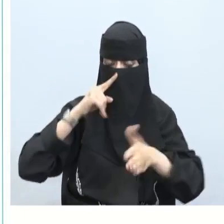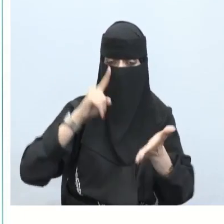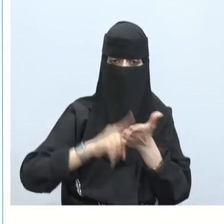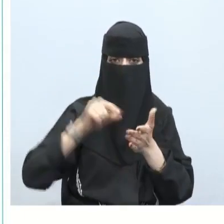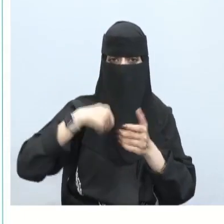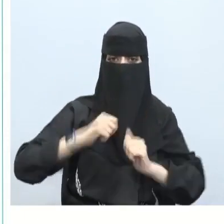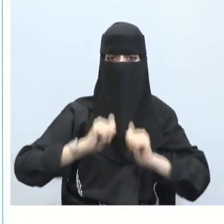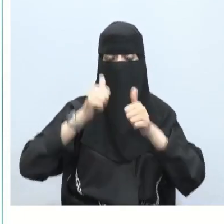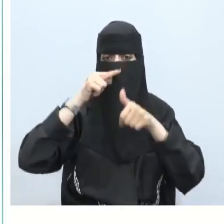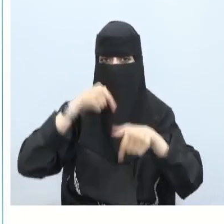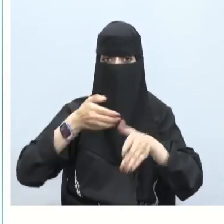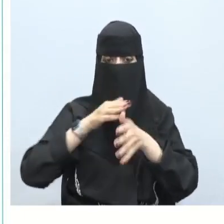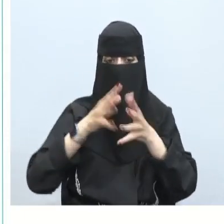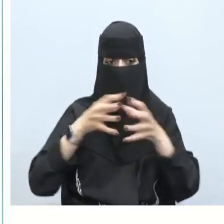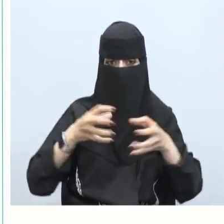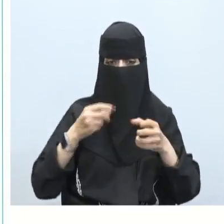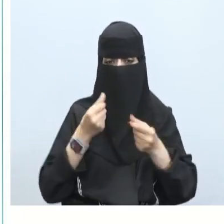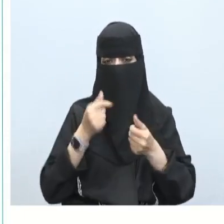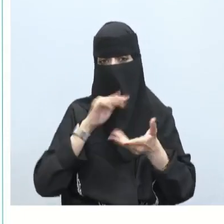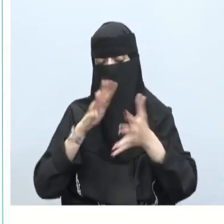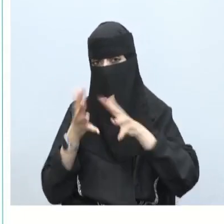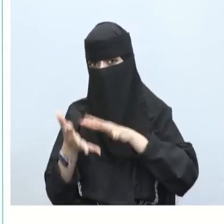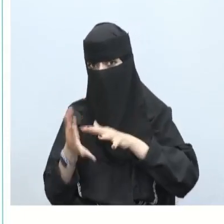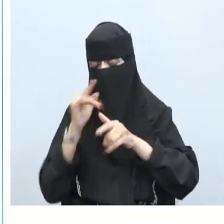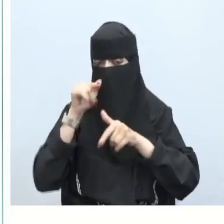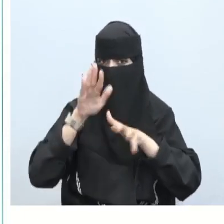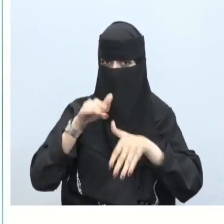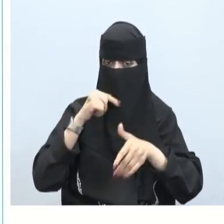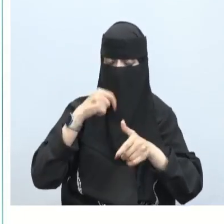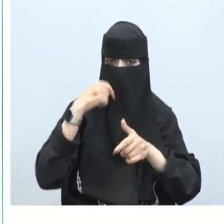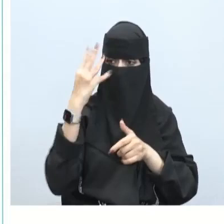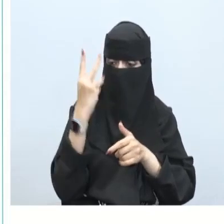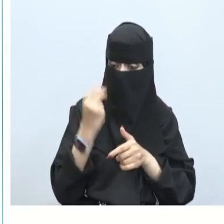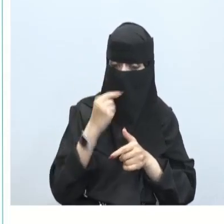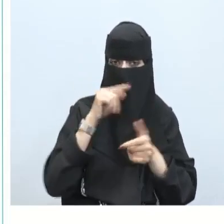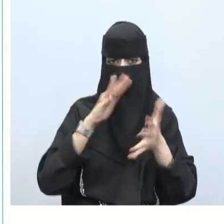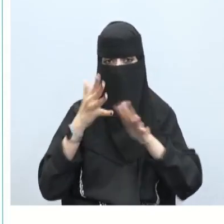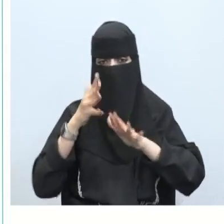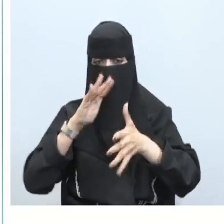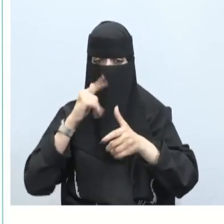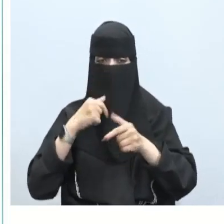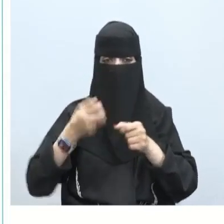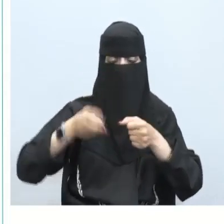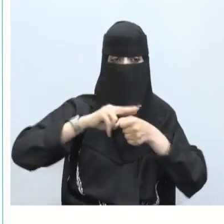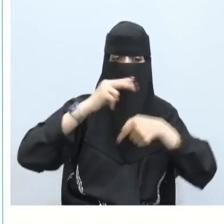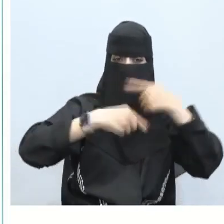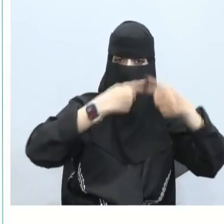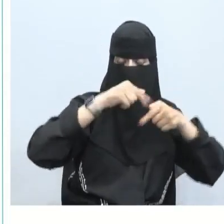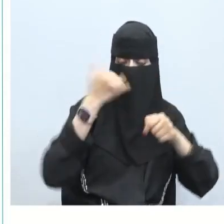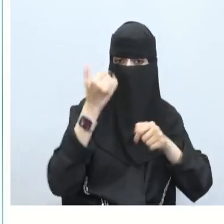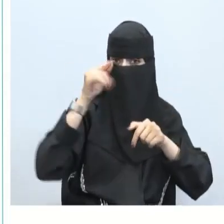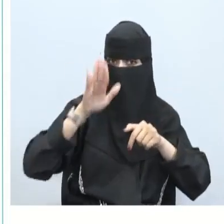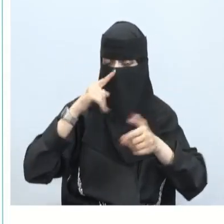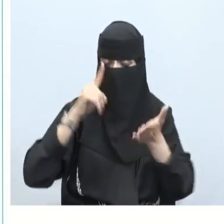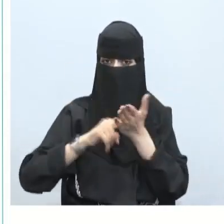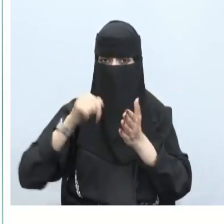يكون لديه القدره على تحليل البيانات سواء بشكل رقمي او بشكل تقليدي لذلك مهم جدا